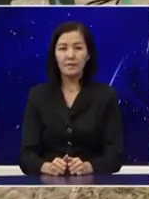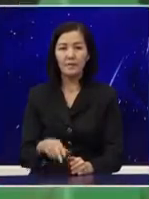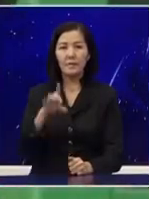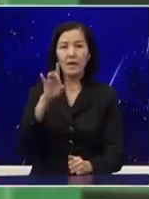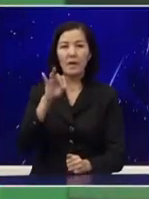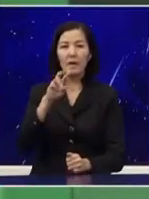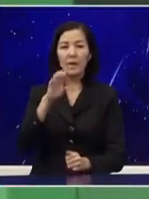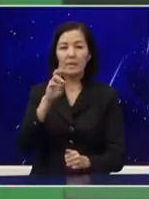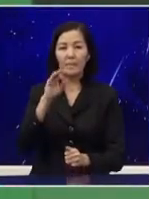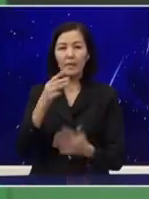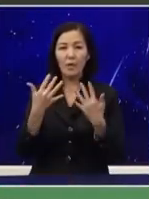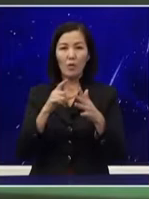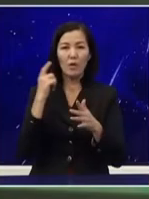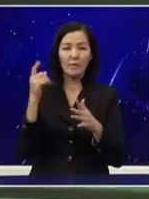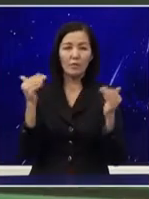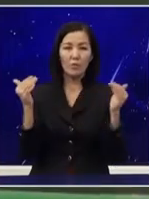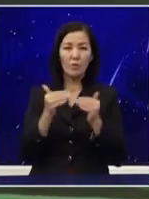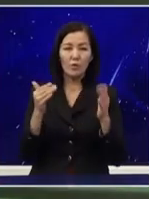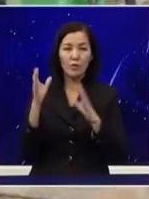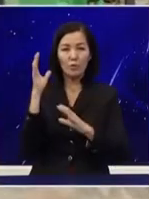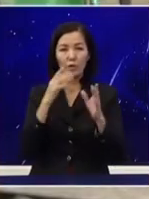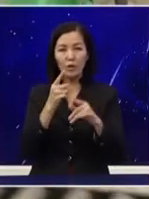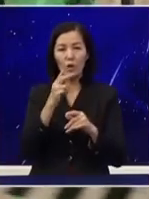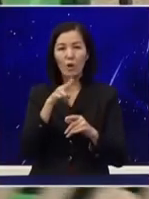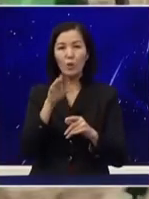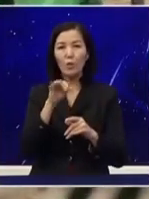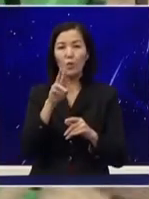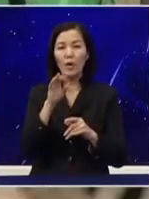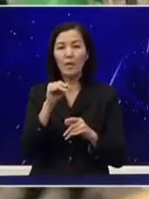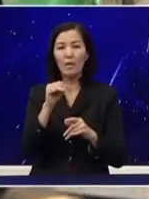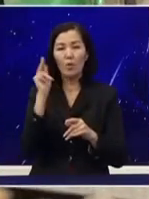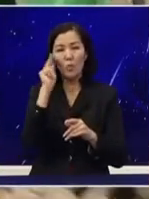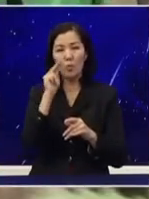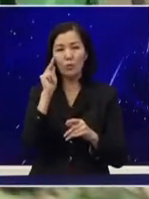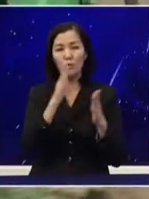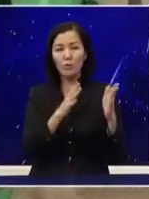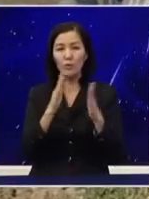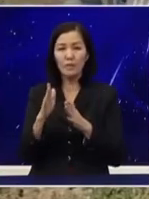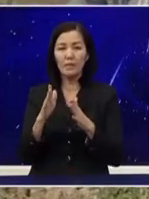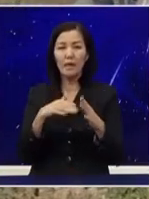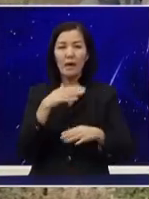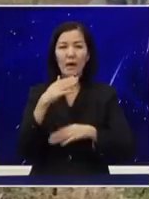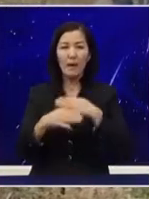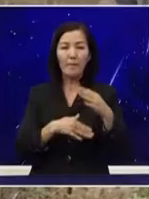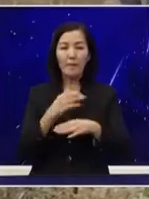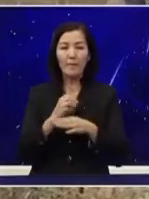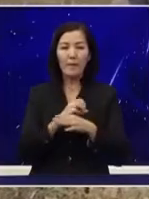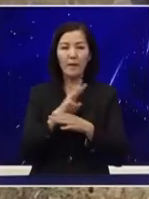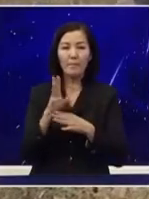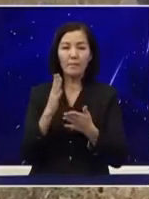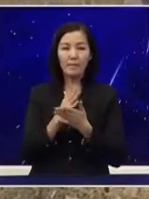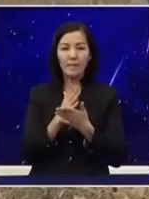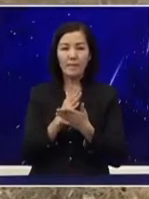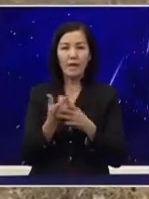Райымбектегі Самат Шаруа қожалығы колледж студенттерінің дуальды оқыту жүйесі бойынша картоп жинайтын комбайнмен қамтамасыз етті. Орта білім беру